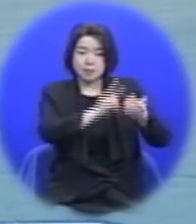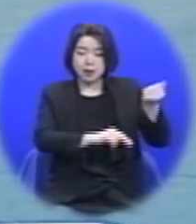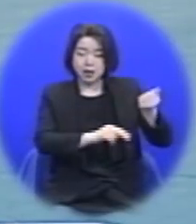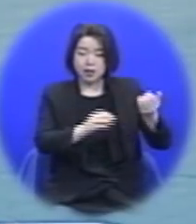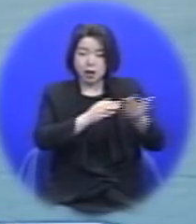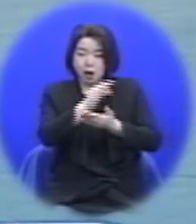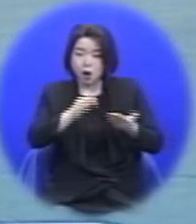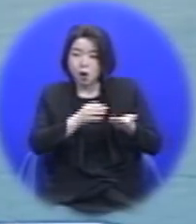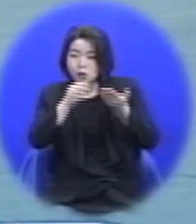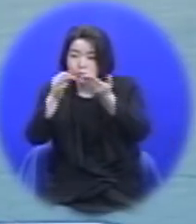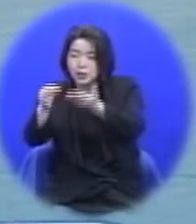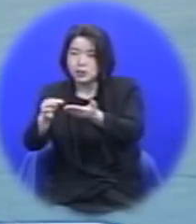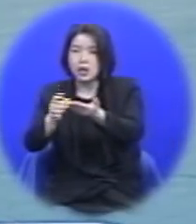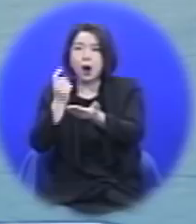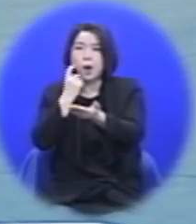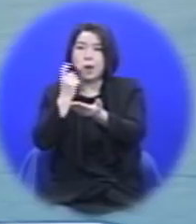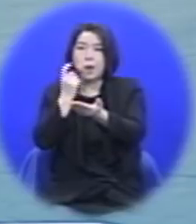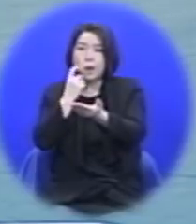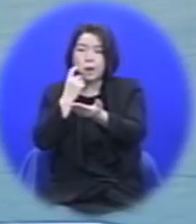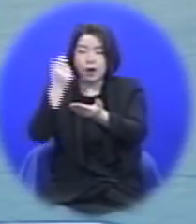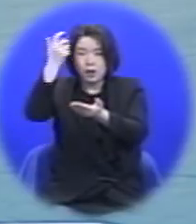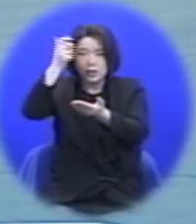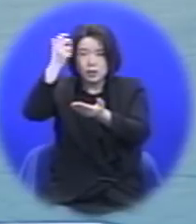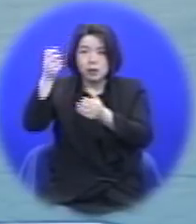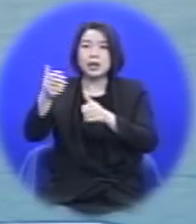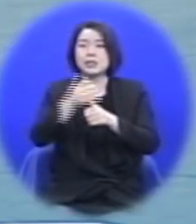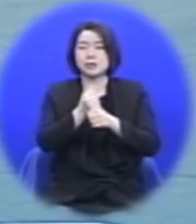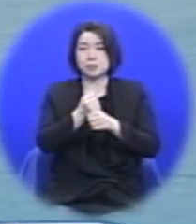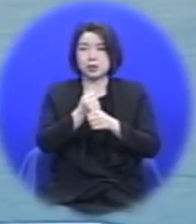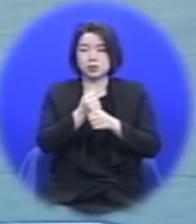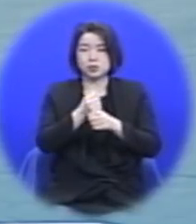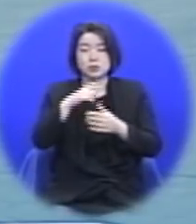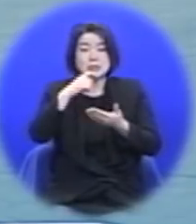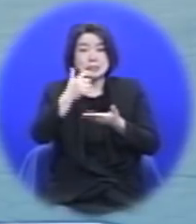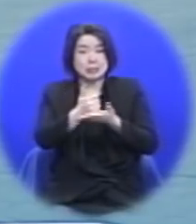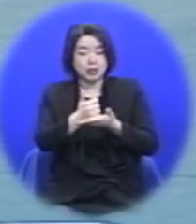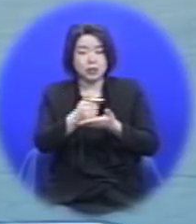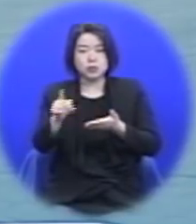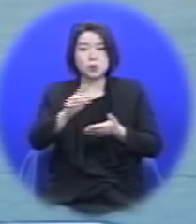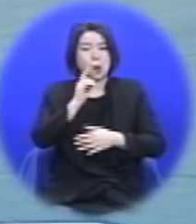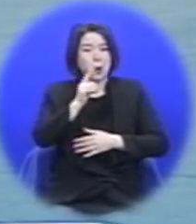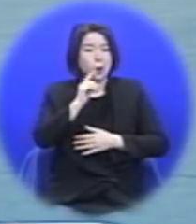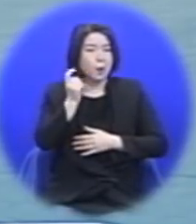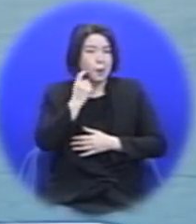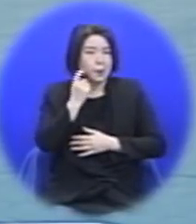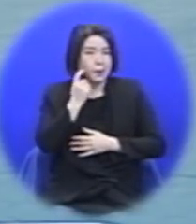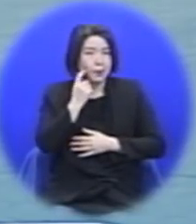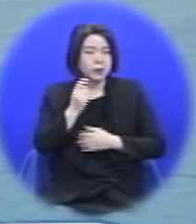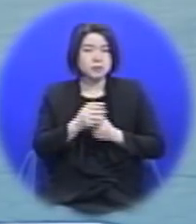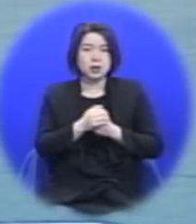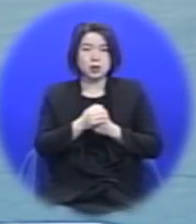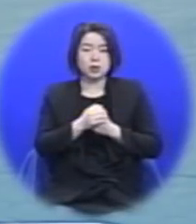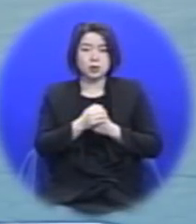그거 거짓말로 거짓의 영에 속아 거짓말로